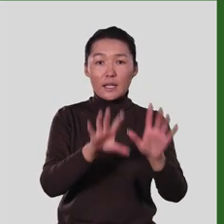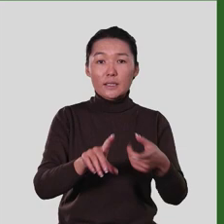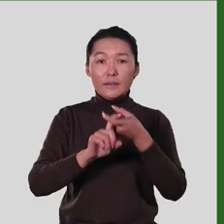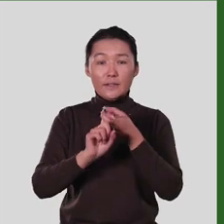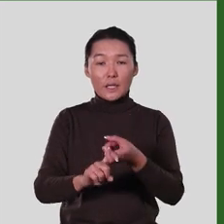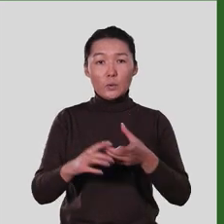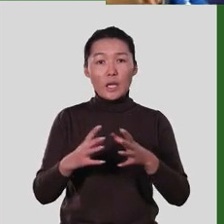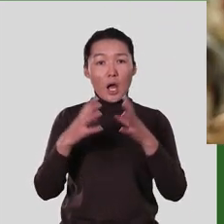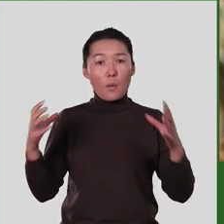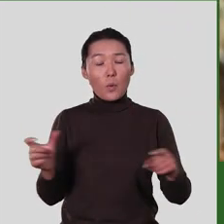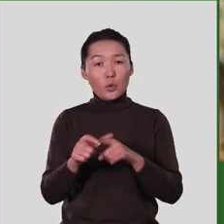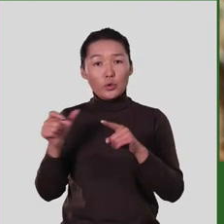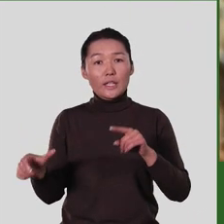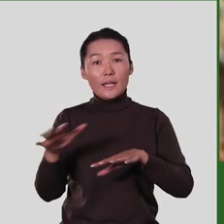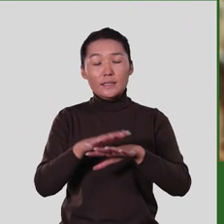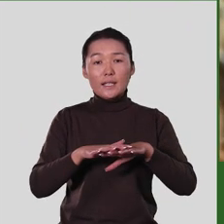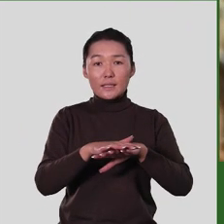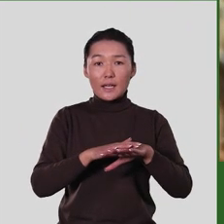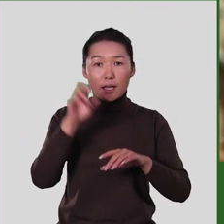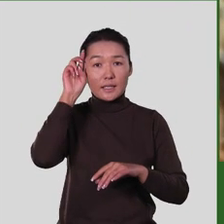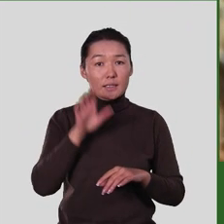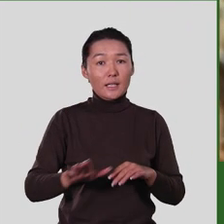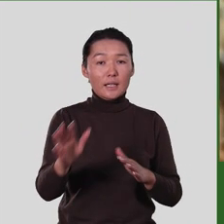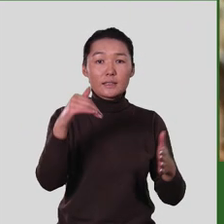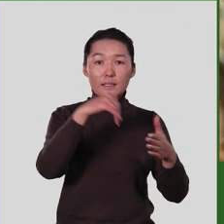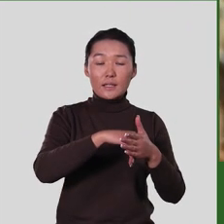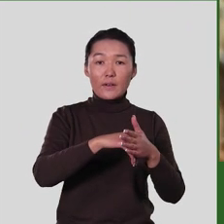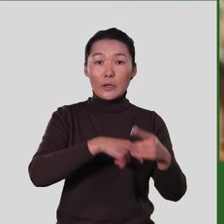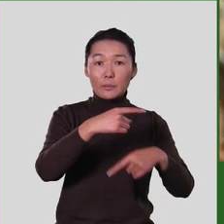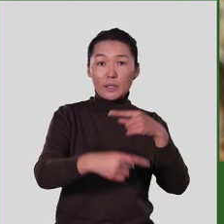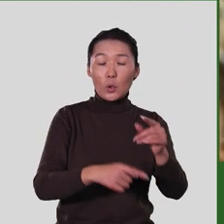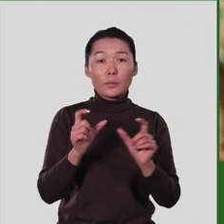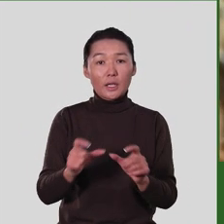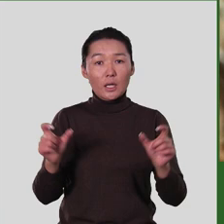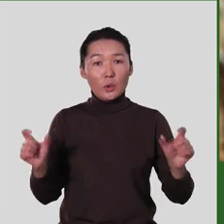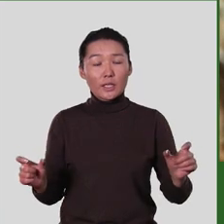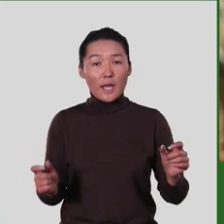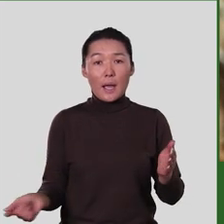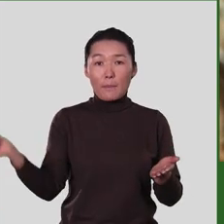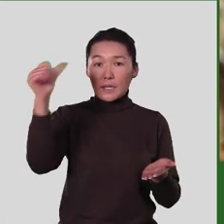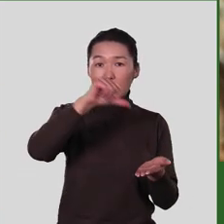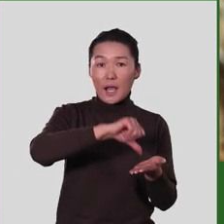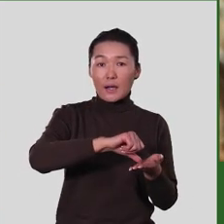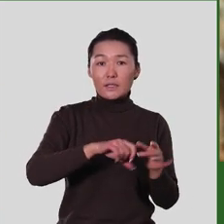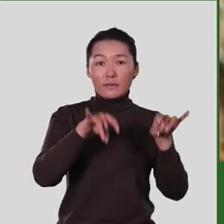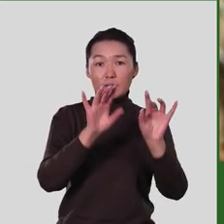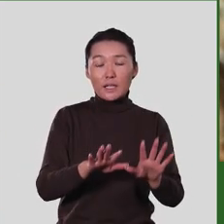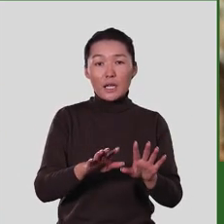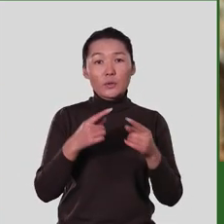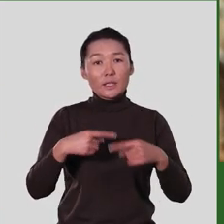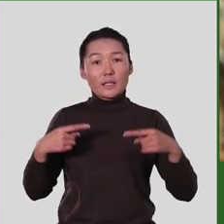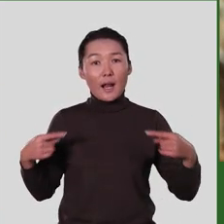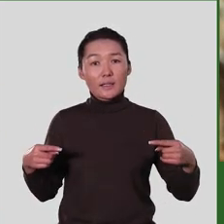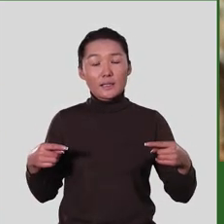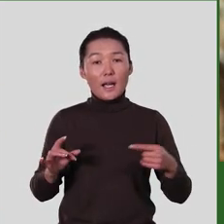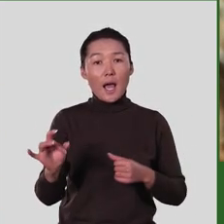Большую часть населения страны составляют потомки людей, приехавших в Австралию из разных районов